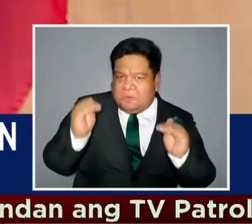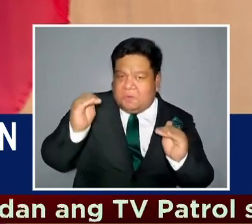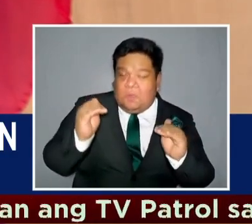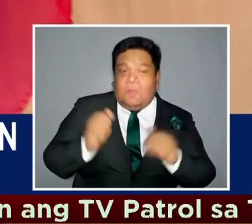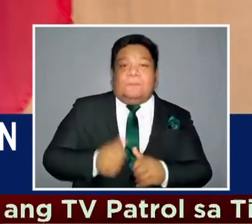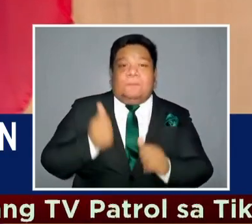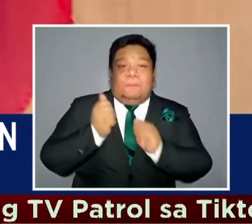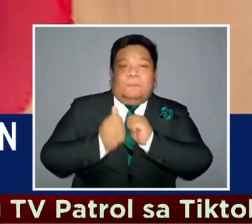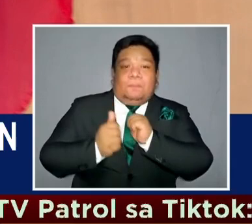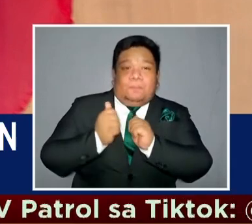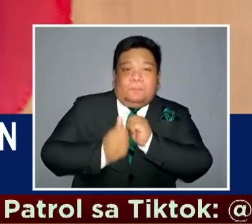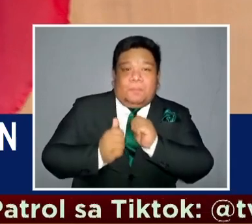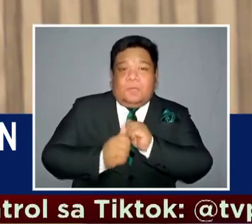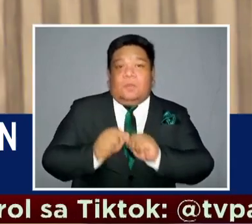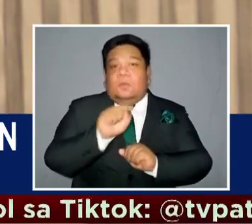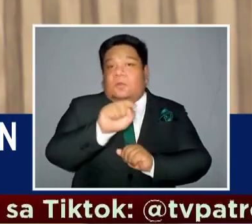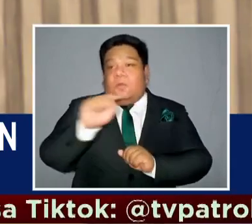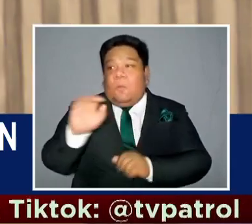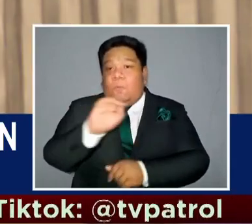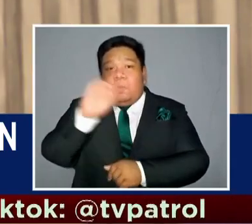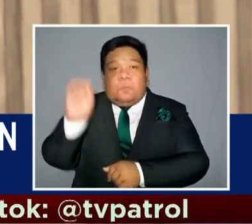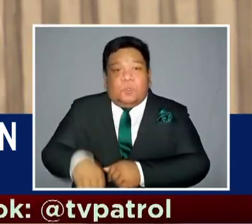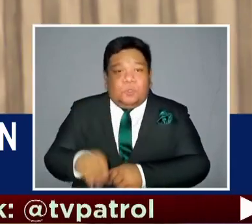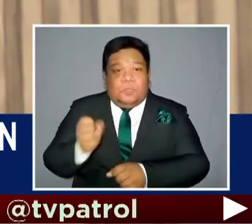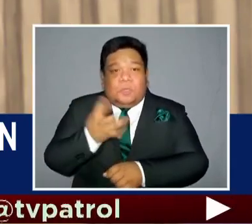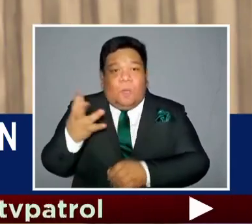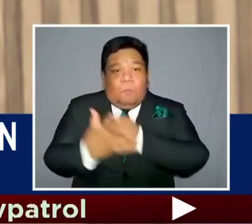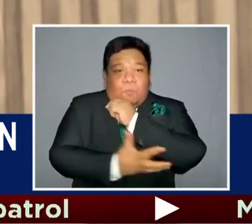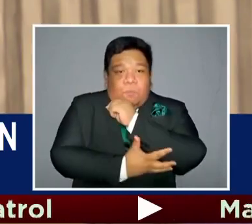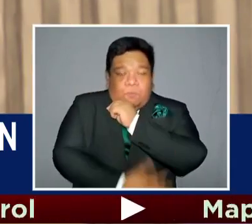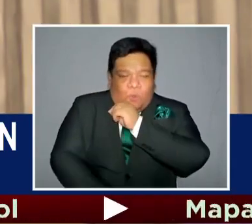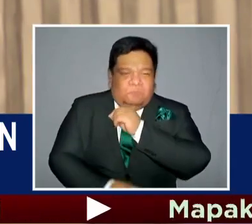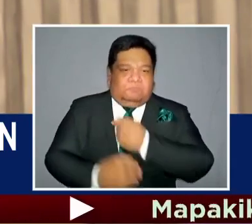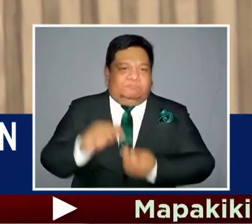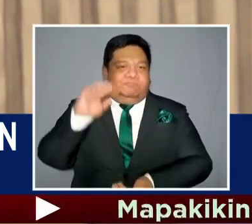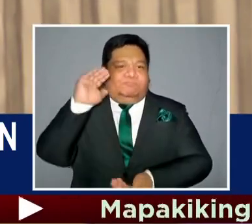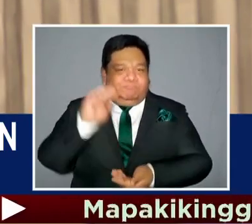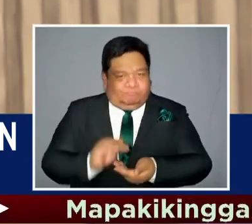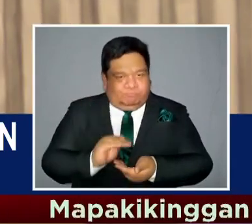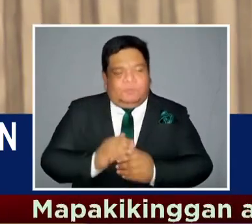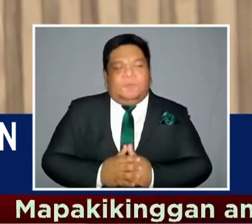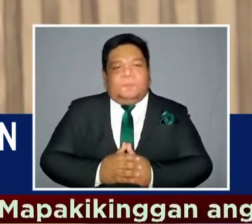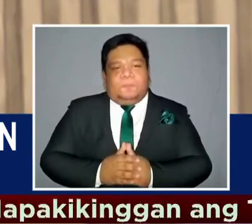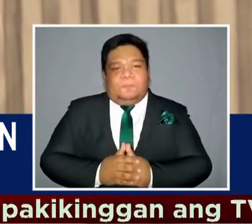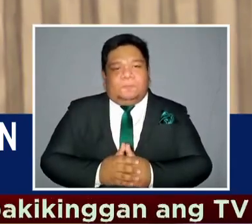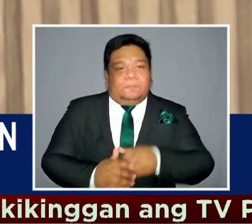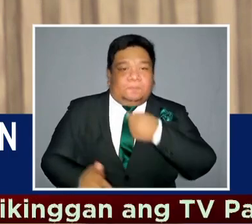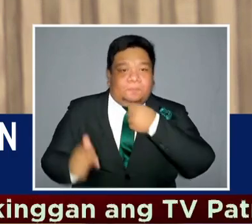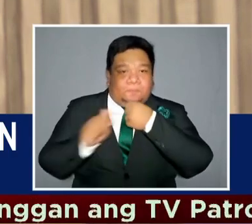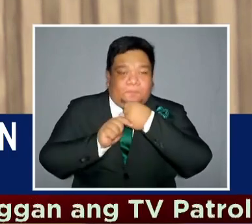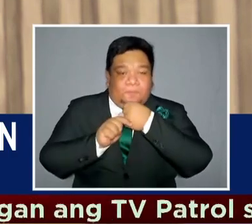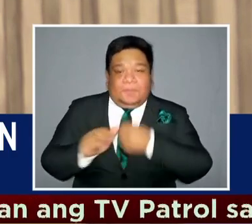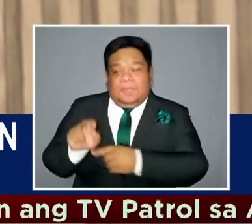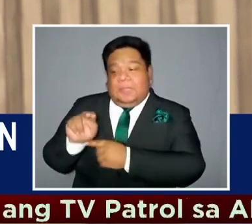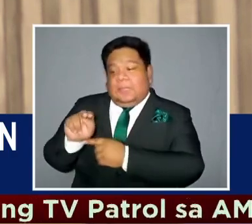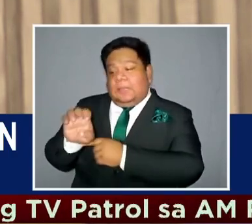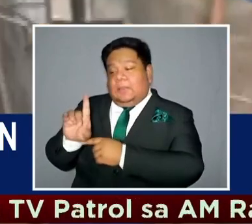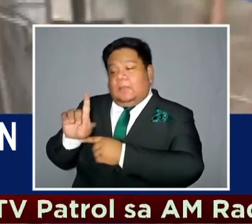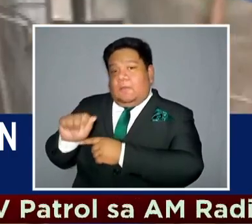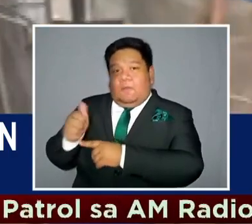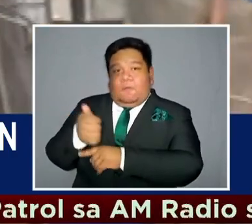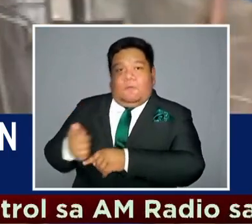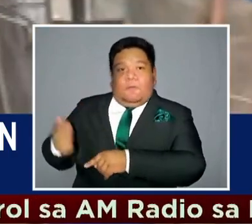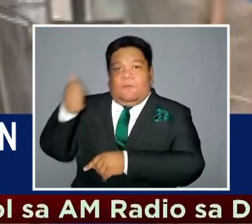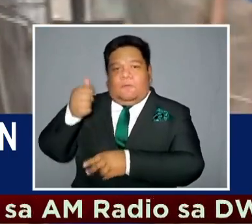mga mahihirap ay bumaba. Inami ni National Economic and Development Authority Secretary Arsenio Balisacan